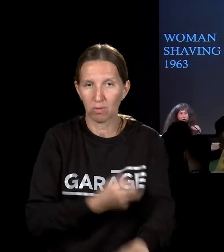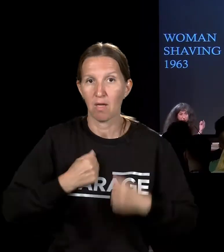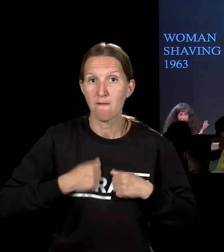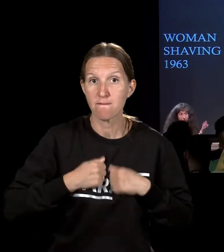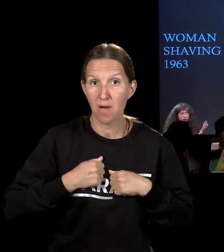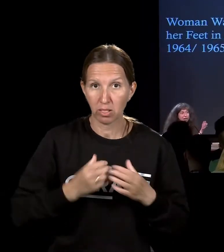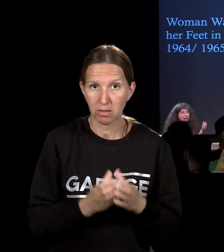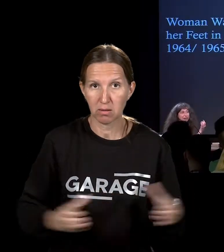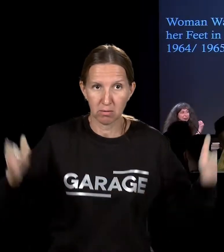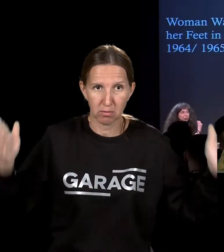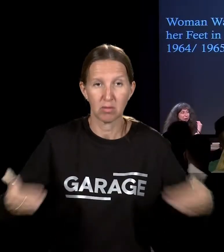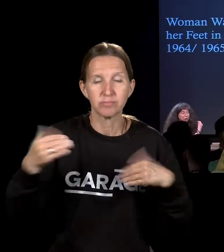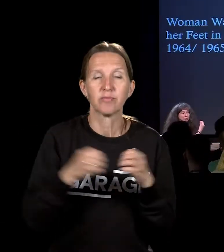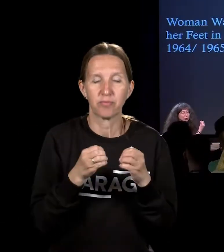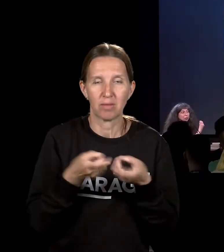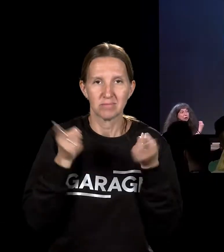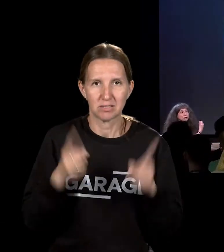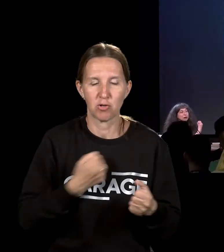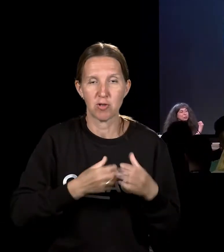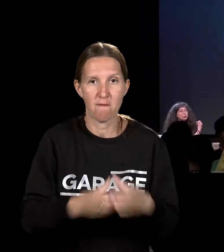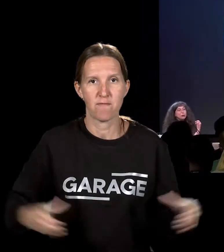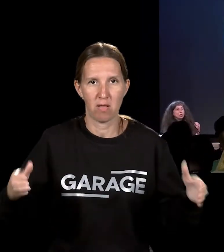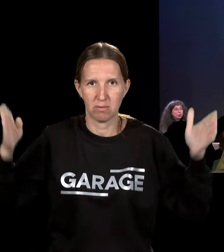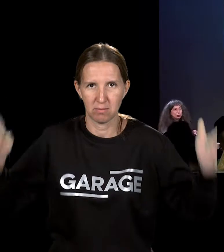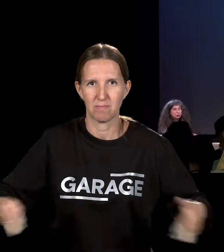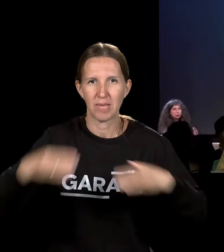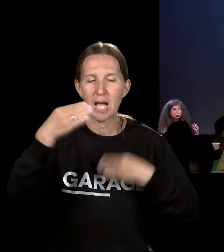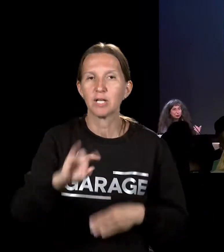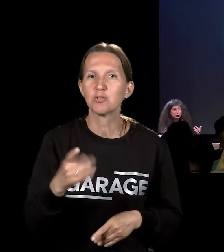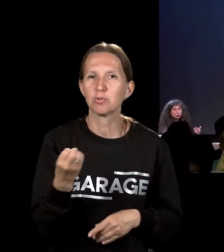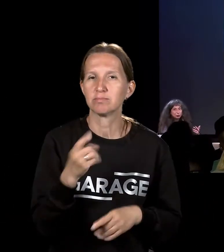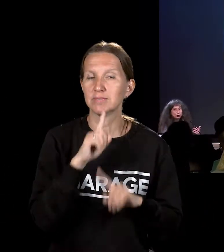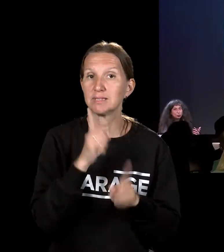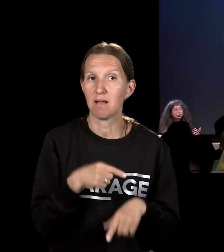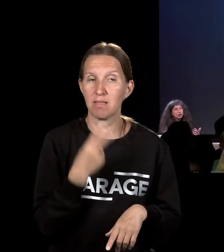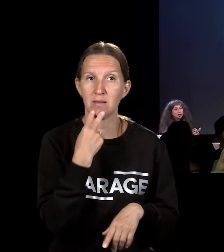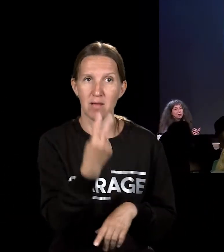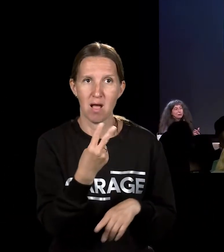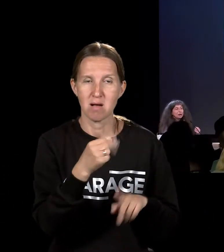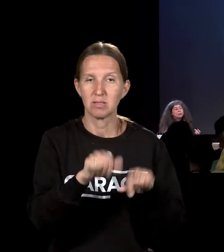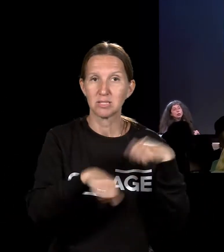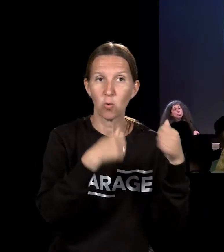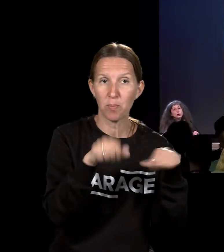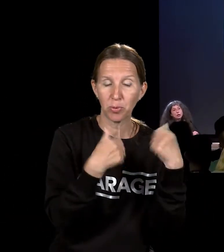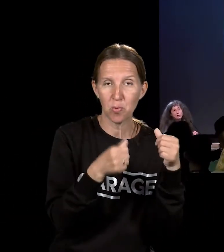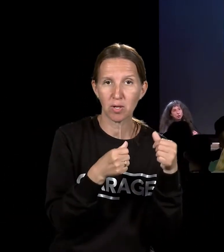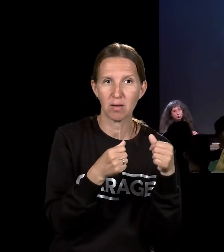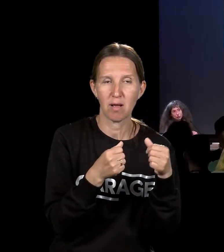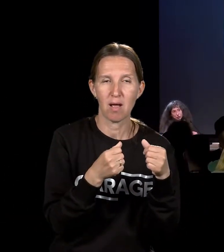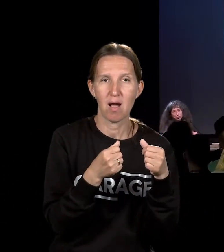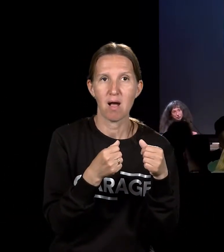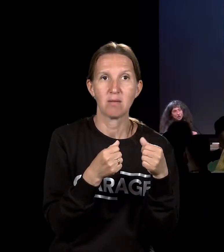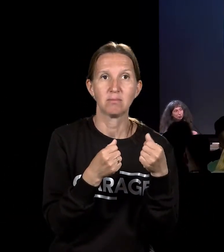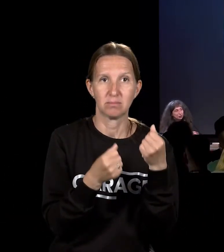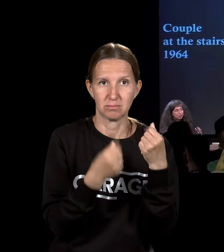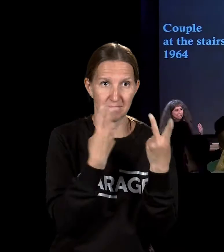настоящая ванна. И еще происходит очень странный момент за счет того, что эти скульптуры... Вещи выглядят более реальными, чем